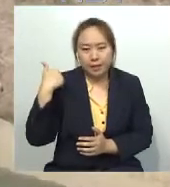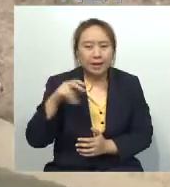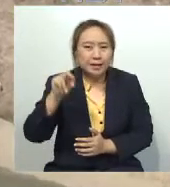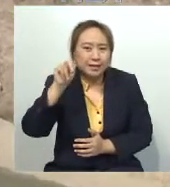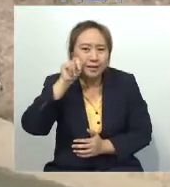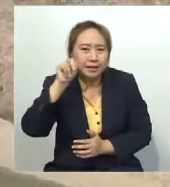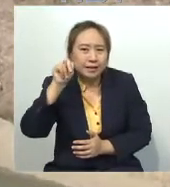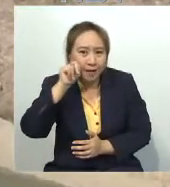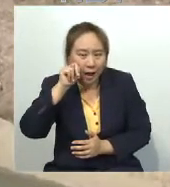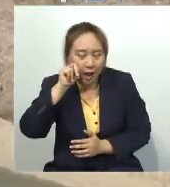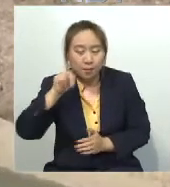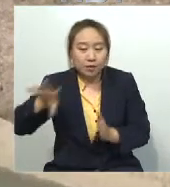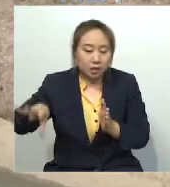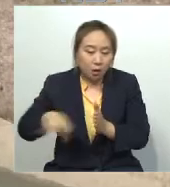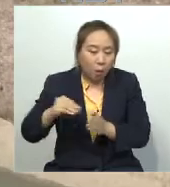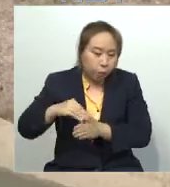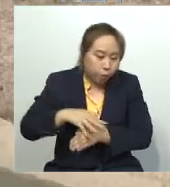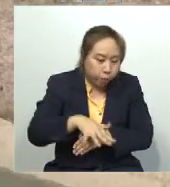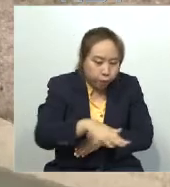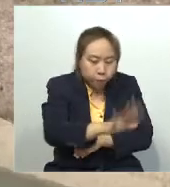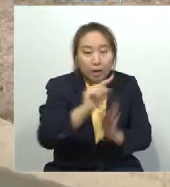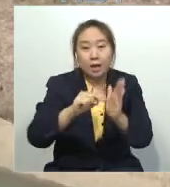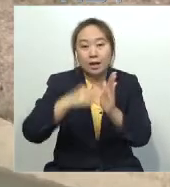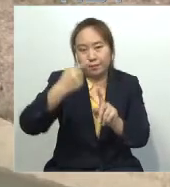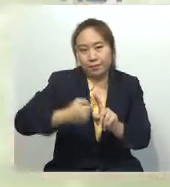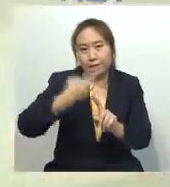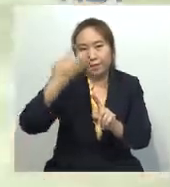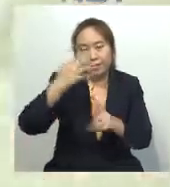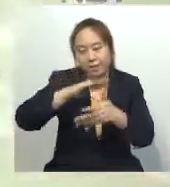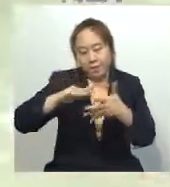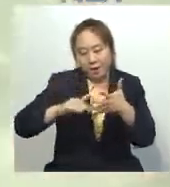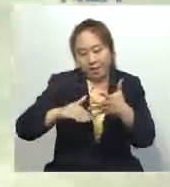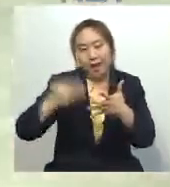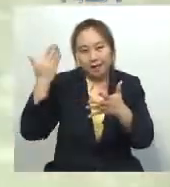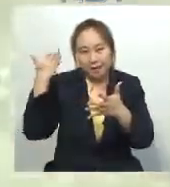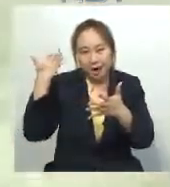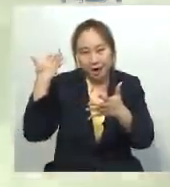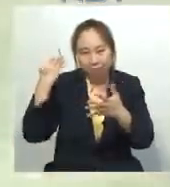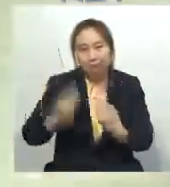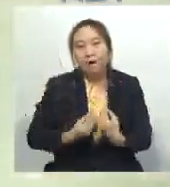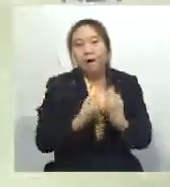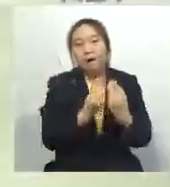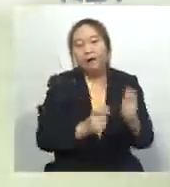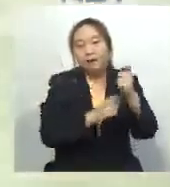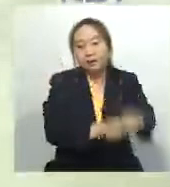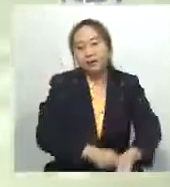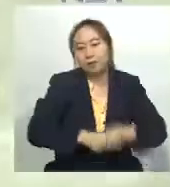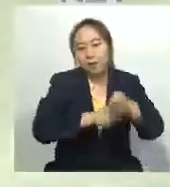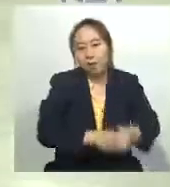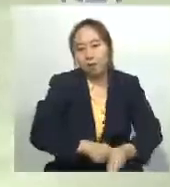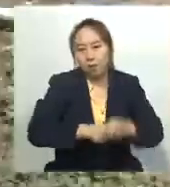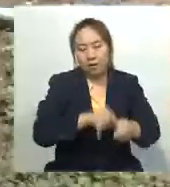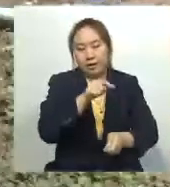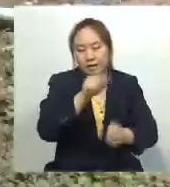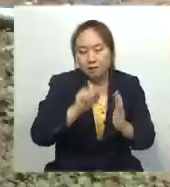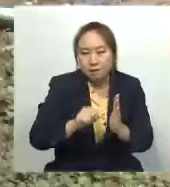น้ำให้ตั้งแต่ปลายเดือนเมษายนที่ผ่านมาแล้วเพื่อให้เกษตรกรในพื้นที่